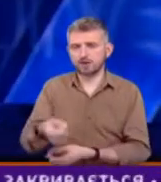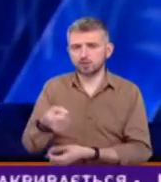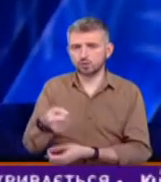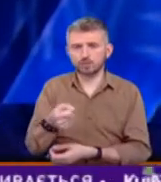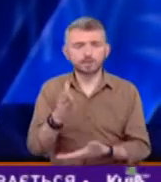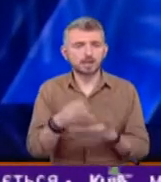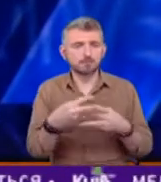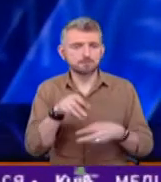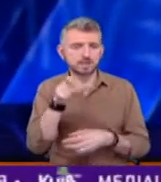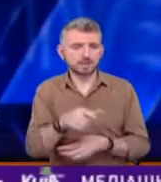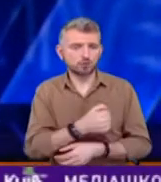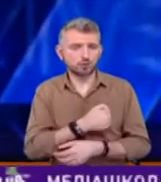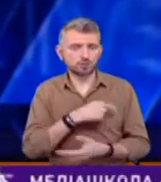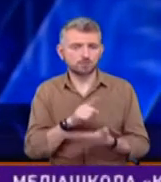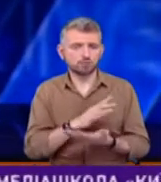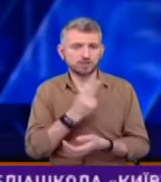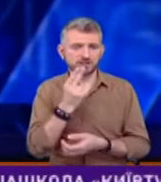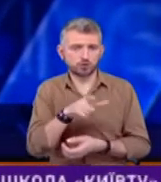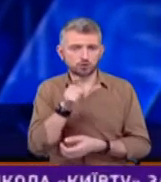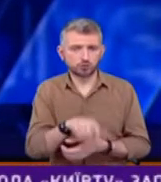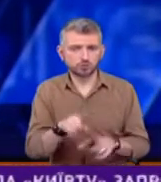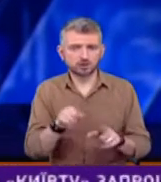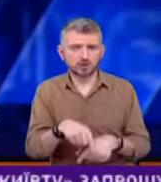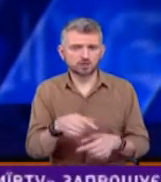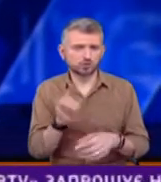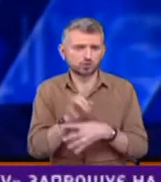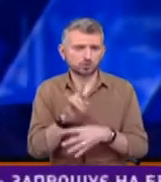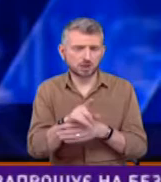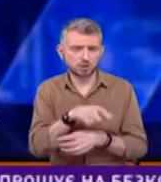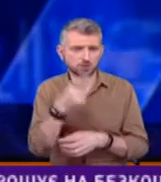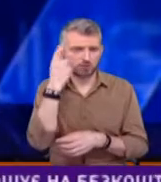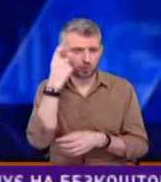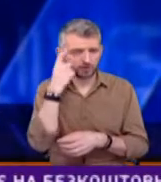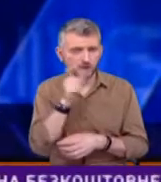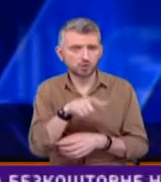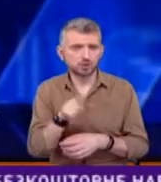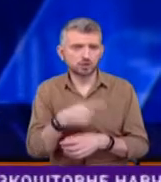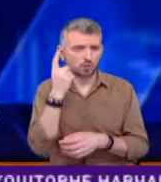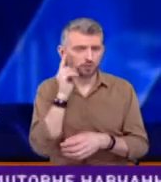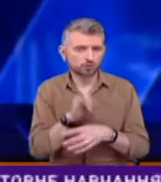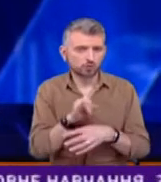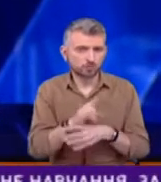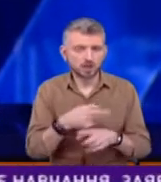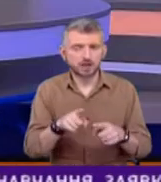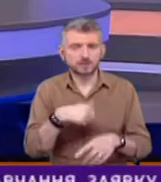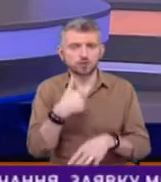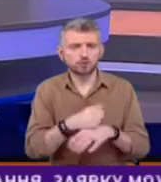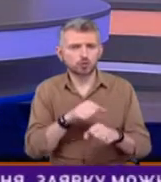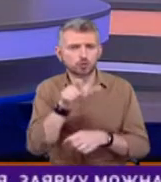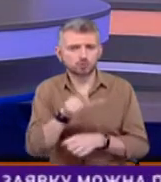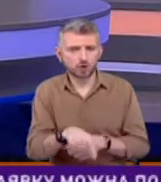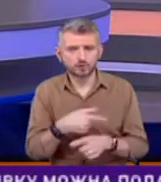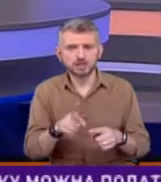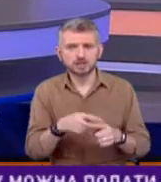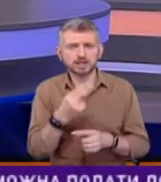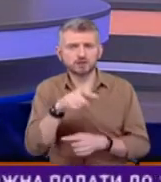оборони, який має бути цивільною. Це також, розумієте, дурманять людям голову. Ми це вже зробили, фактично. Людям голову дурманять. А це ж головнокомандувач. Та